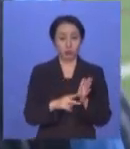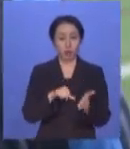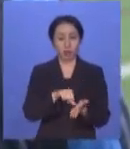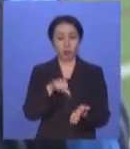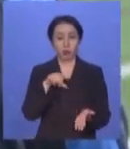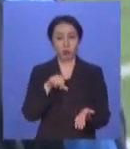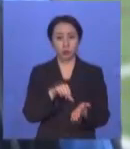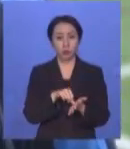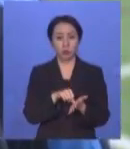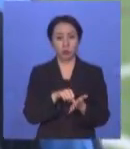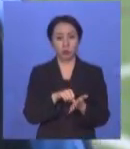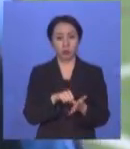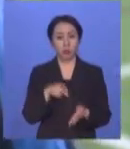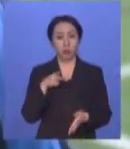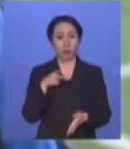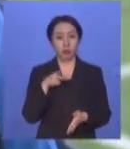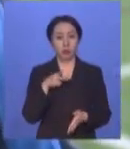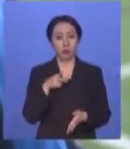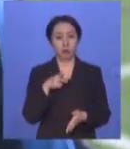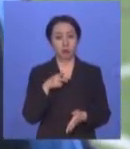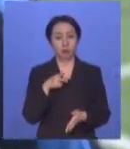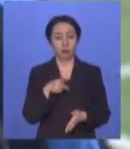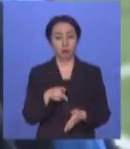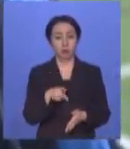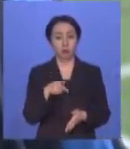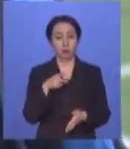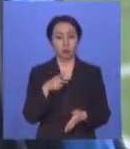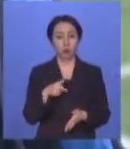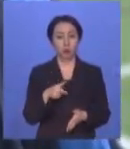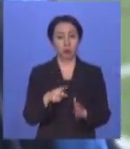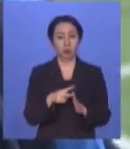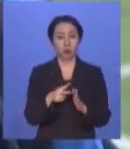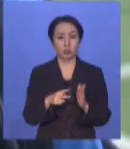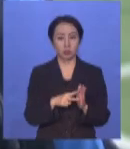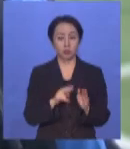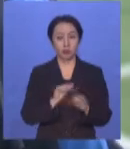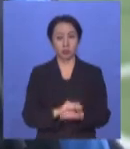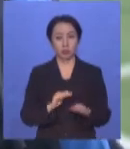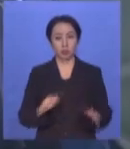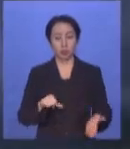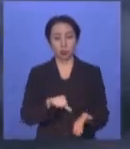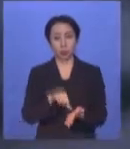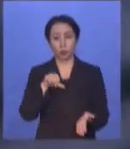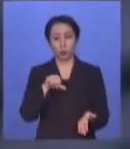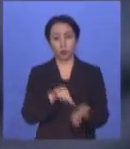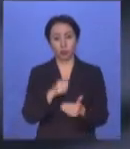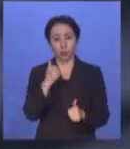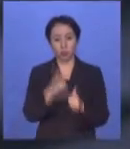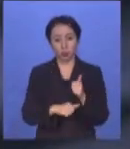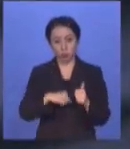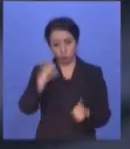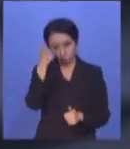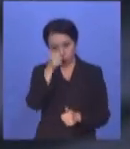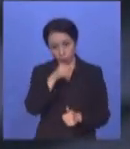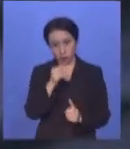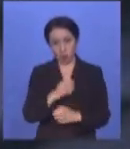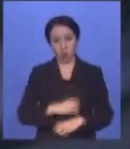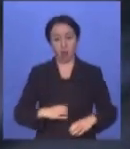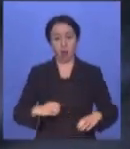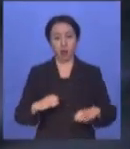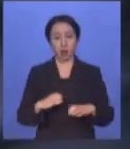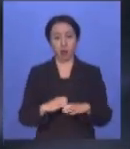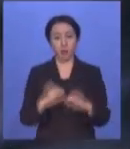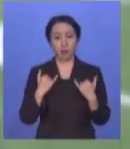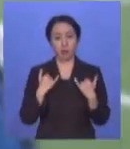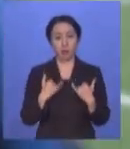қатысушы 2014 жылдан бастап 2018 жылға дейінгі балалар қатысып жатыр. Жыл сайын енді команда саны